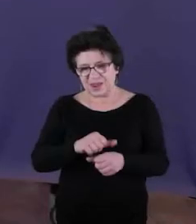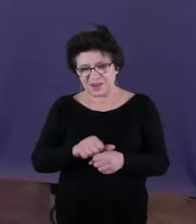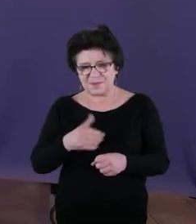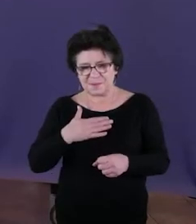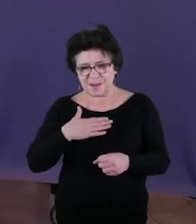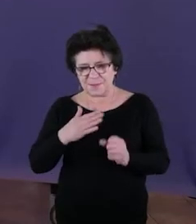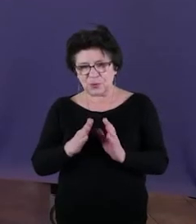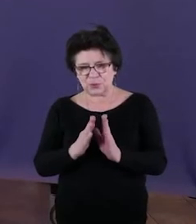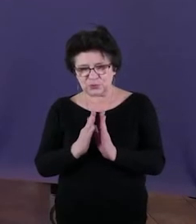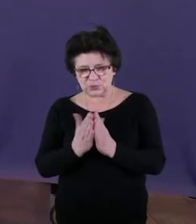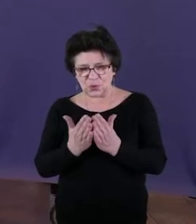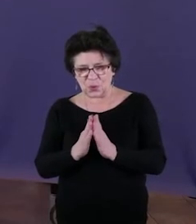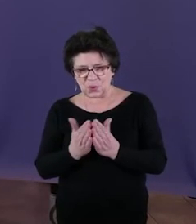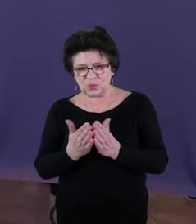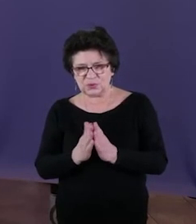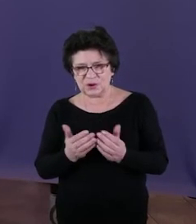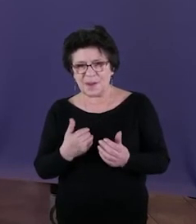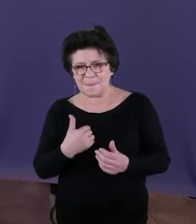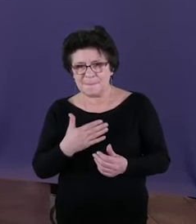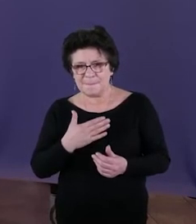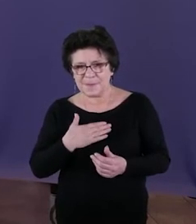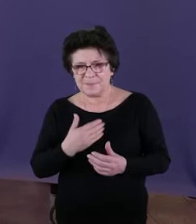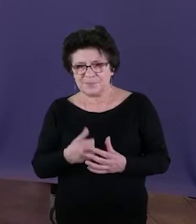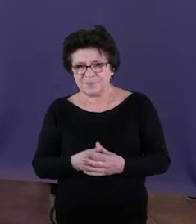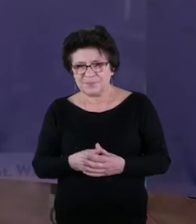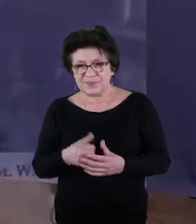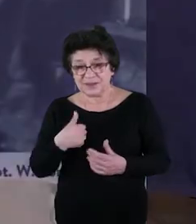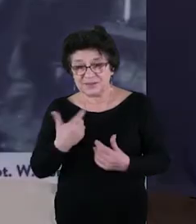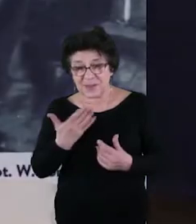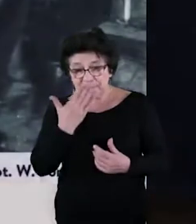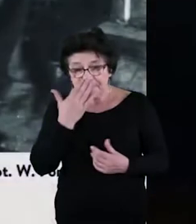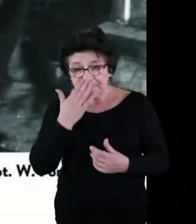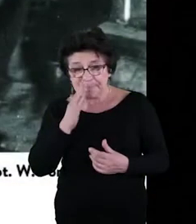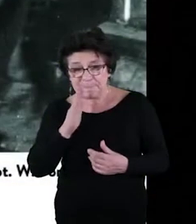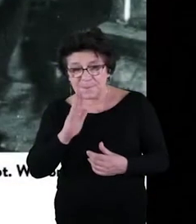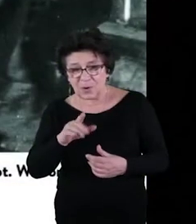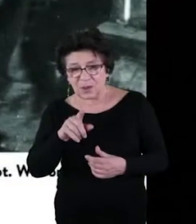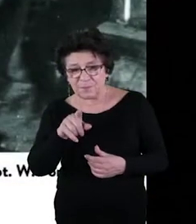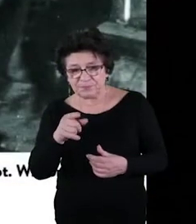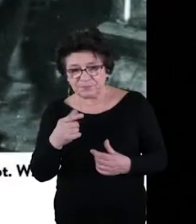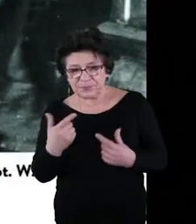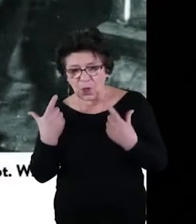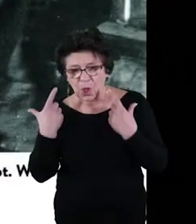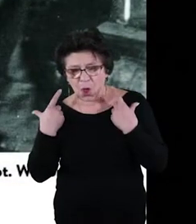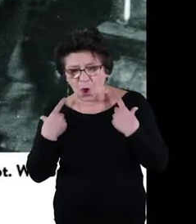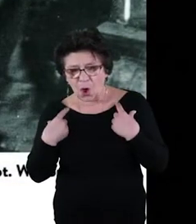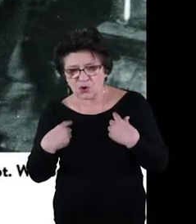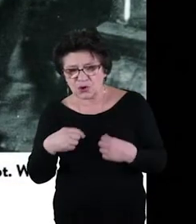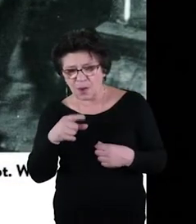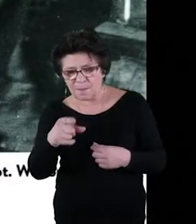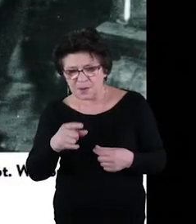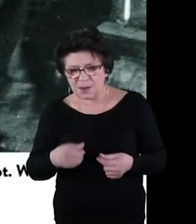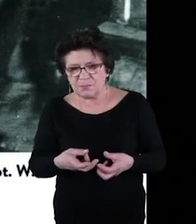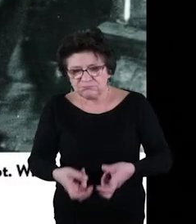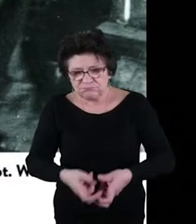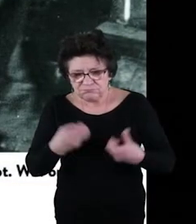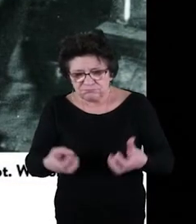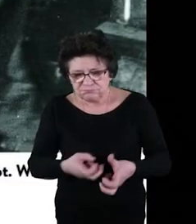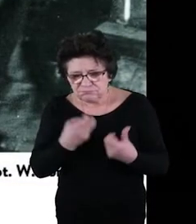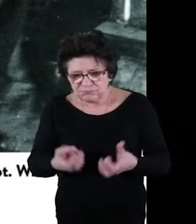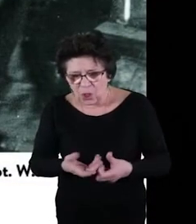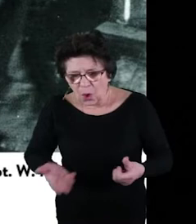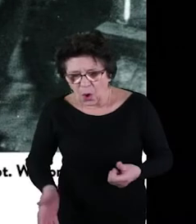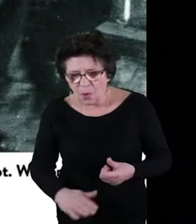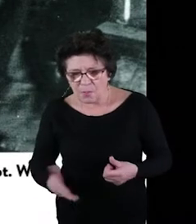tutaj tylko pokażę slajd żeby pokazać te właściwie tutaj są większość osób którzy odkopują po wojnie ten obraz jak ktoś by